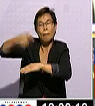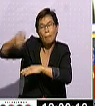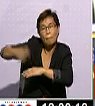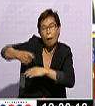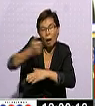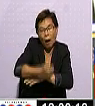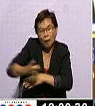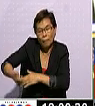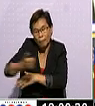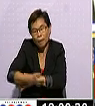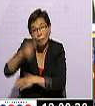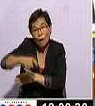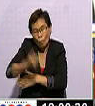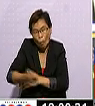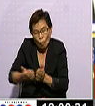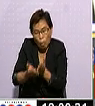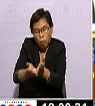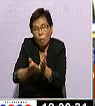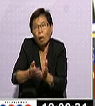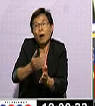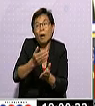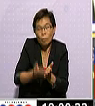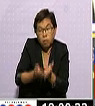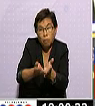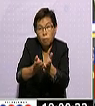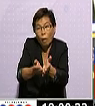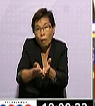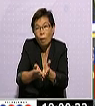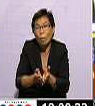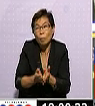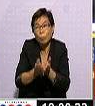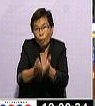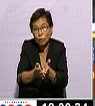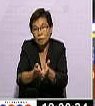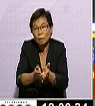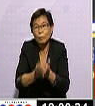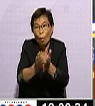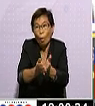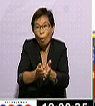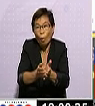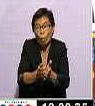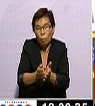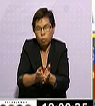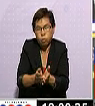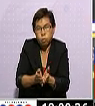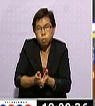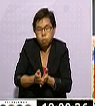memerlukan peralatan atau aset seperti bot pemintas